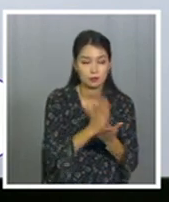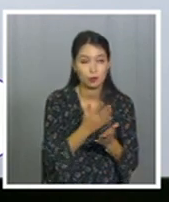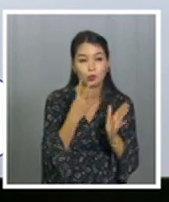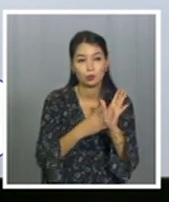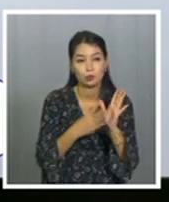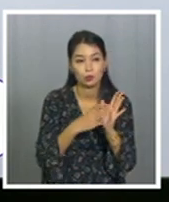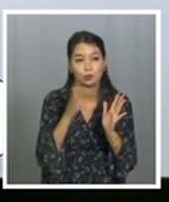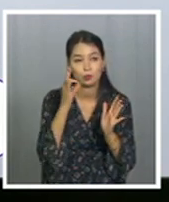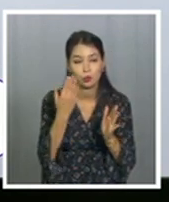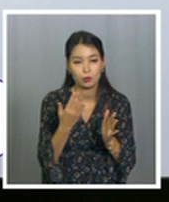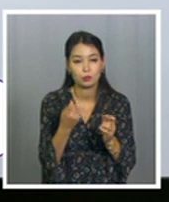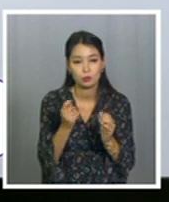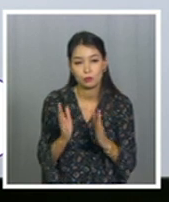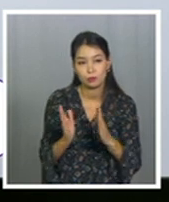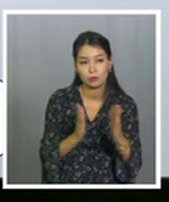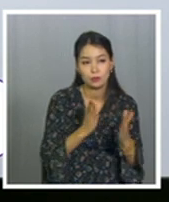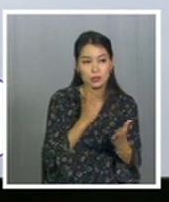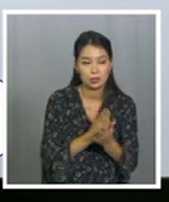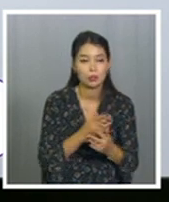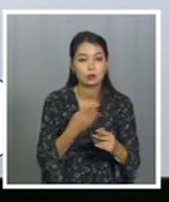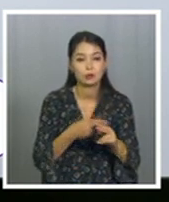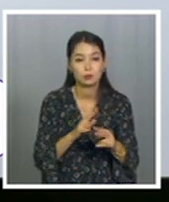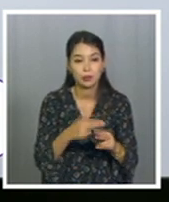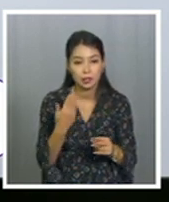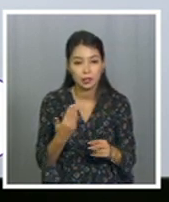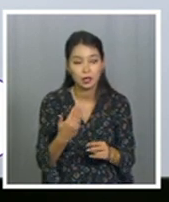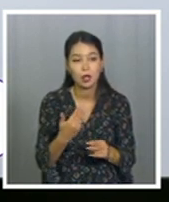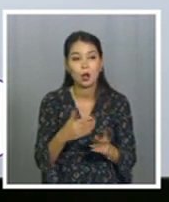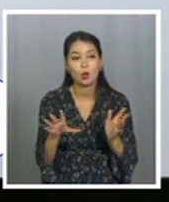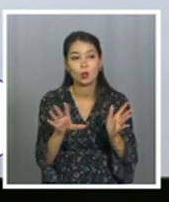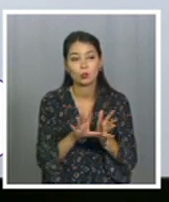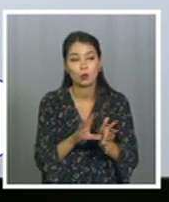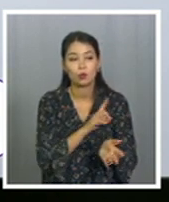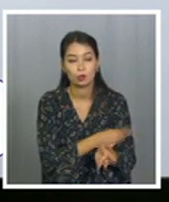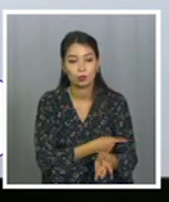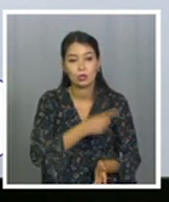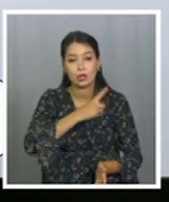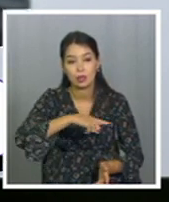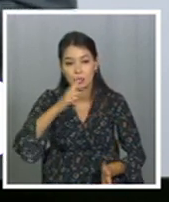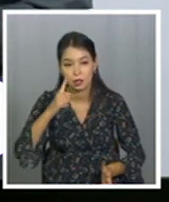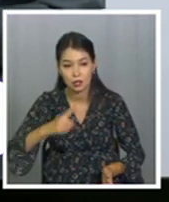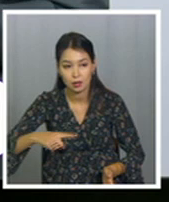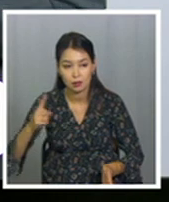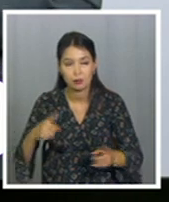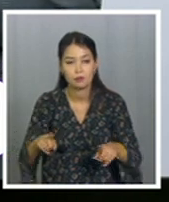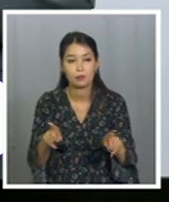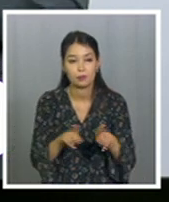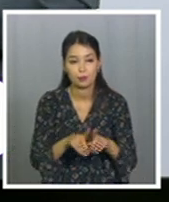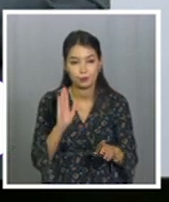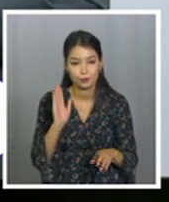ол озып отыр. Демек, тоқ күшінің графигі бізде міне осындай түрге келеді.